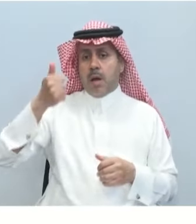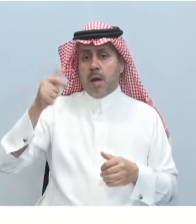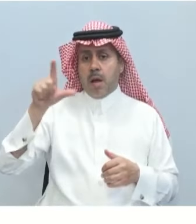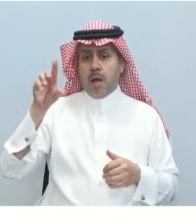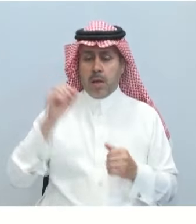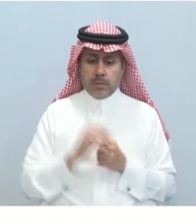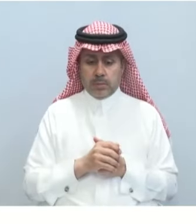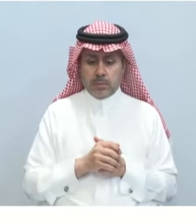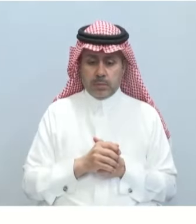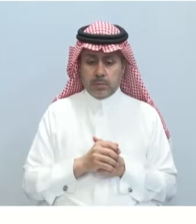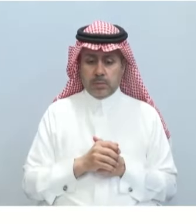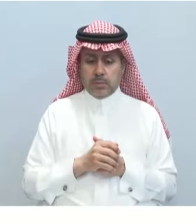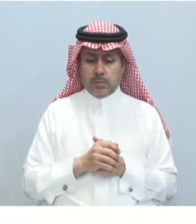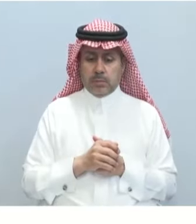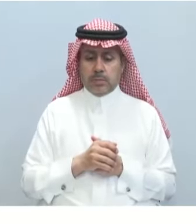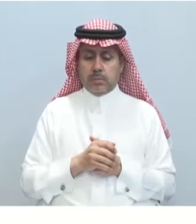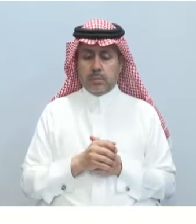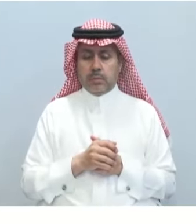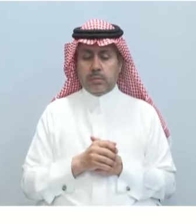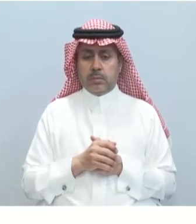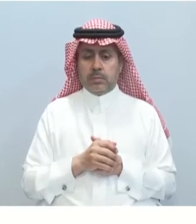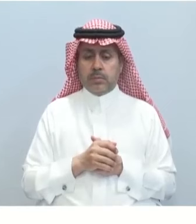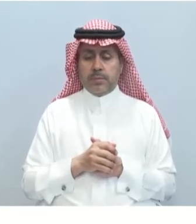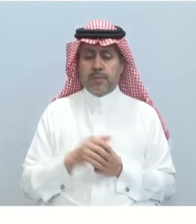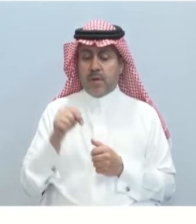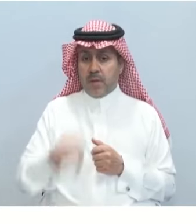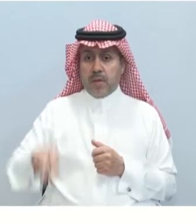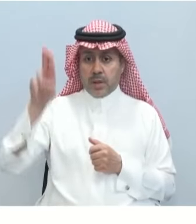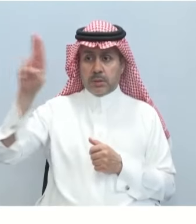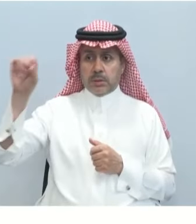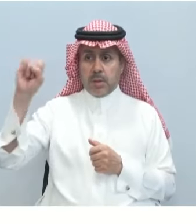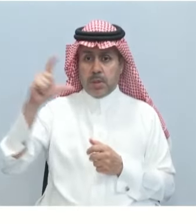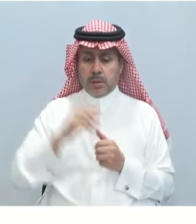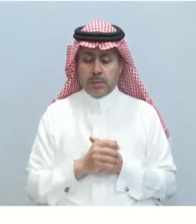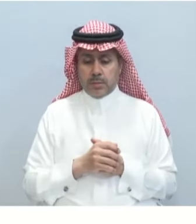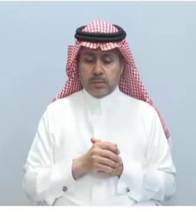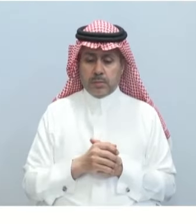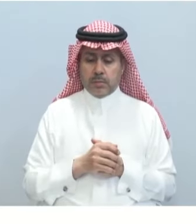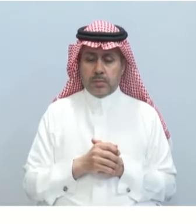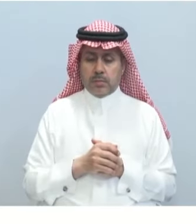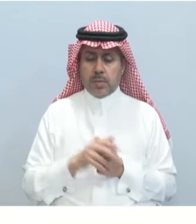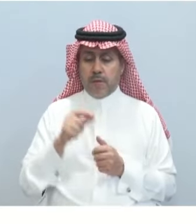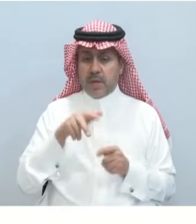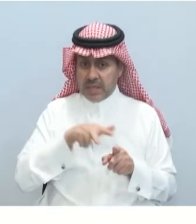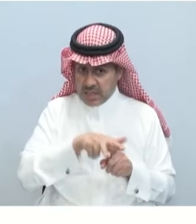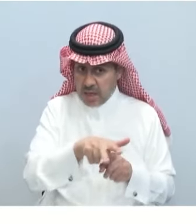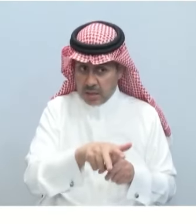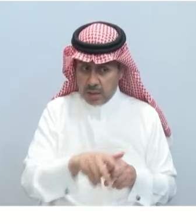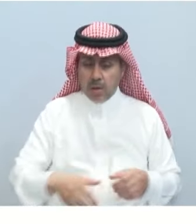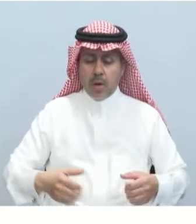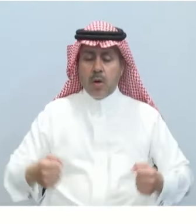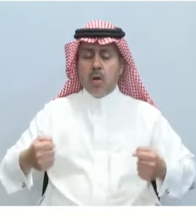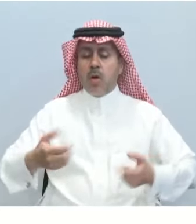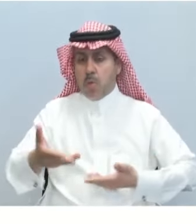تباعيه معيشيه هنا ايضا في هذا التمهيد لابد ان نعرف كذلك انه يدخل في اساءه المعامله